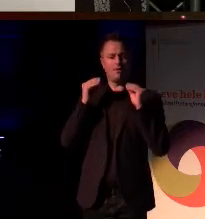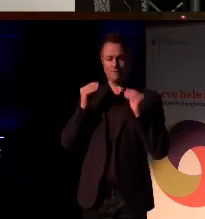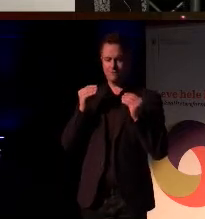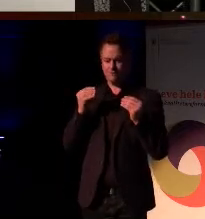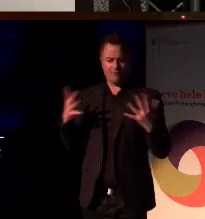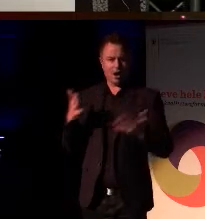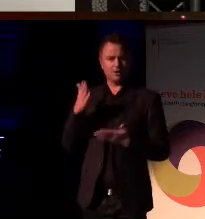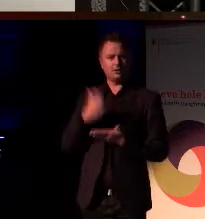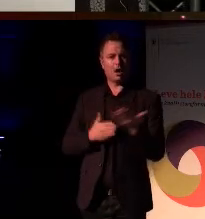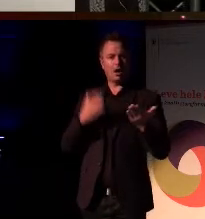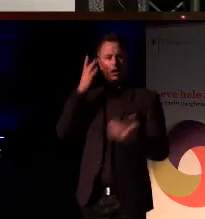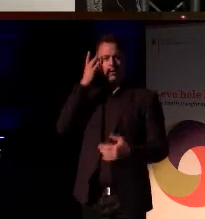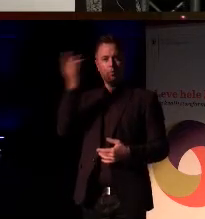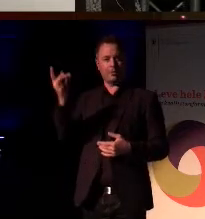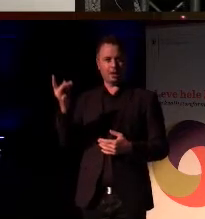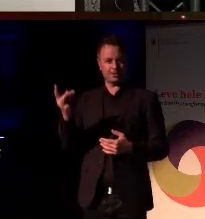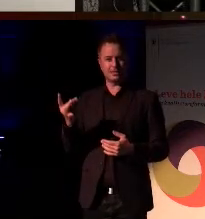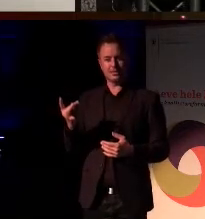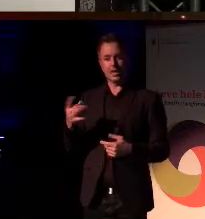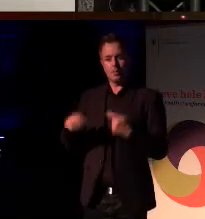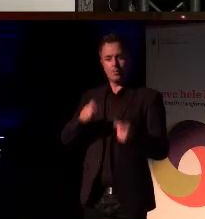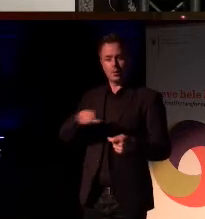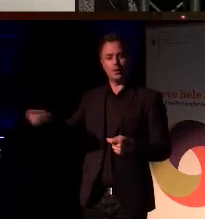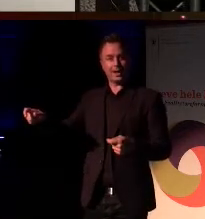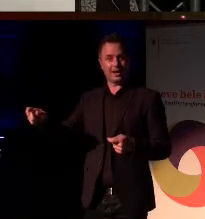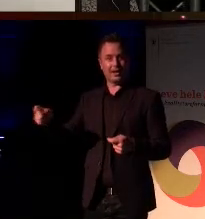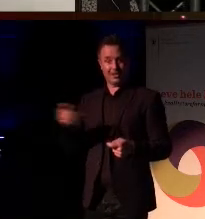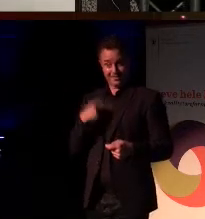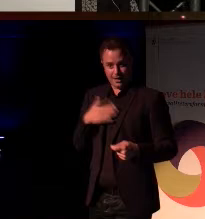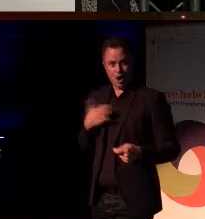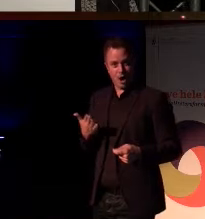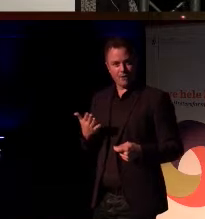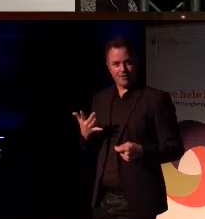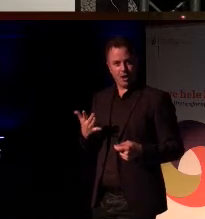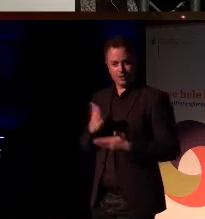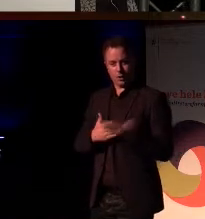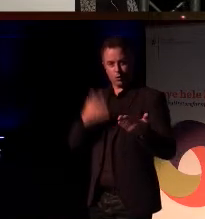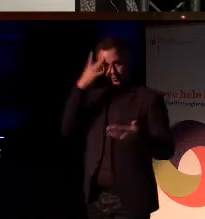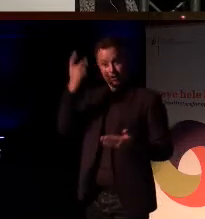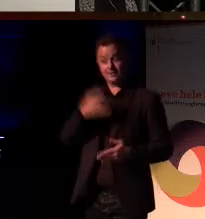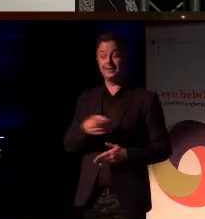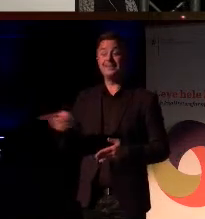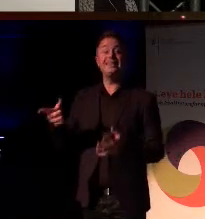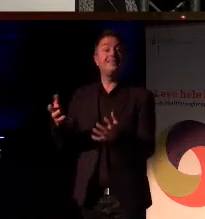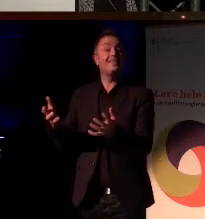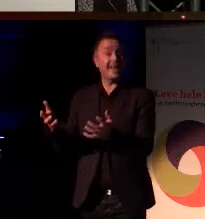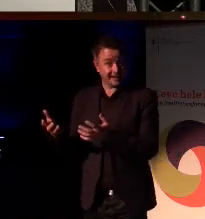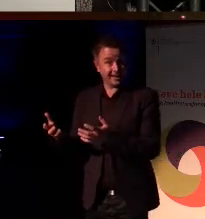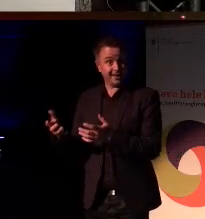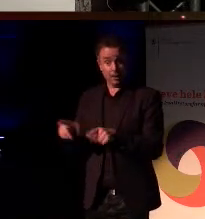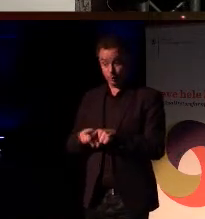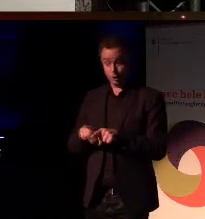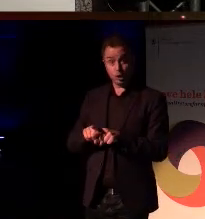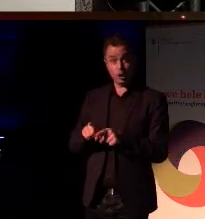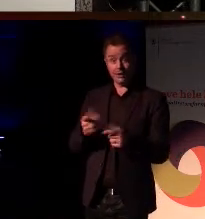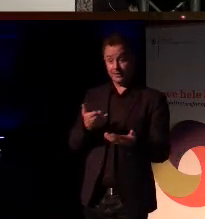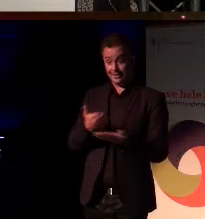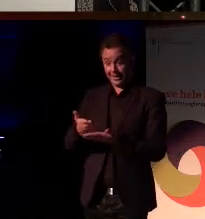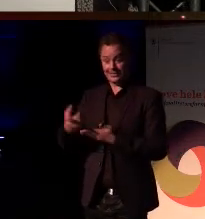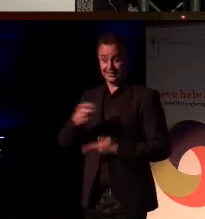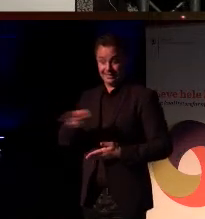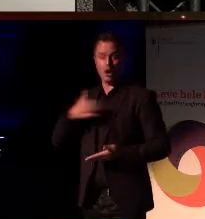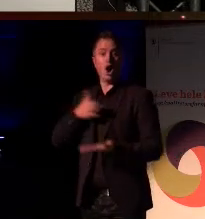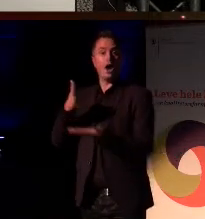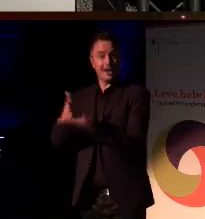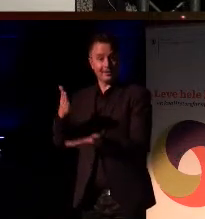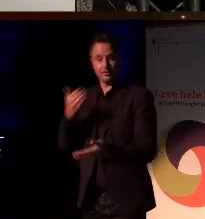hvilken kompetanse akkurat de brukerne vi har trenger for at kvaliteten på den tjenesten de har rett på